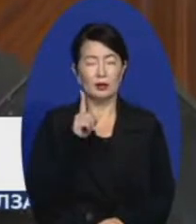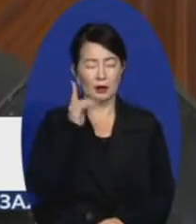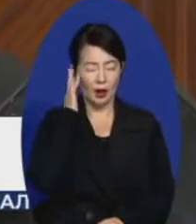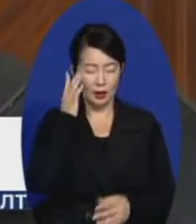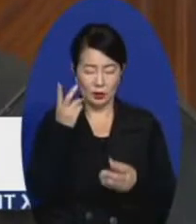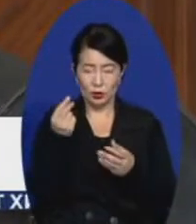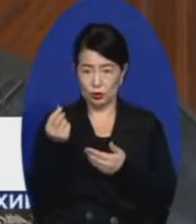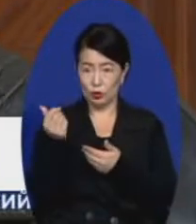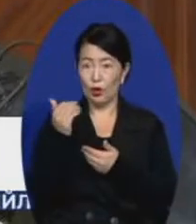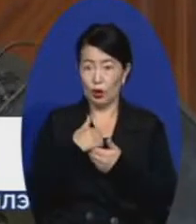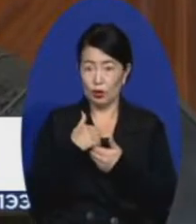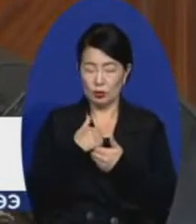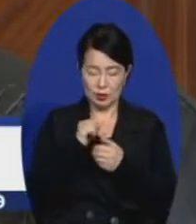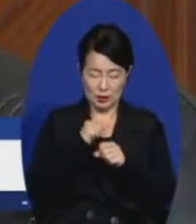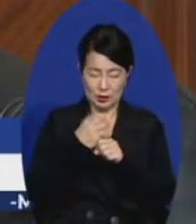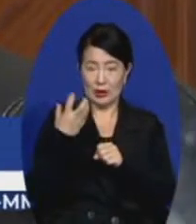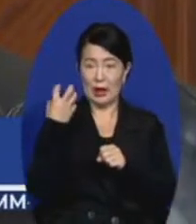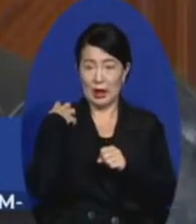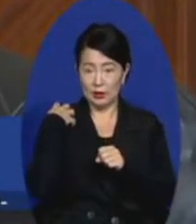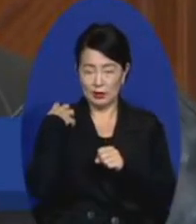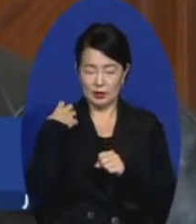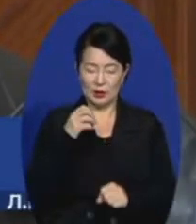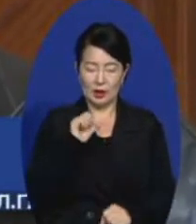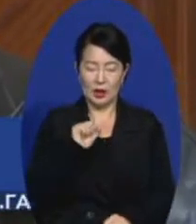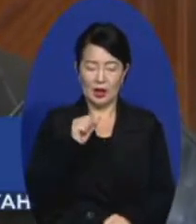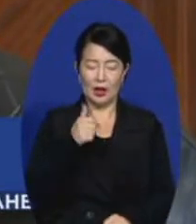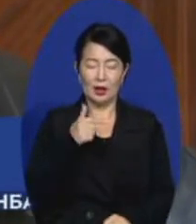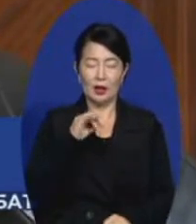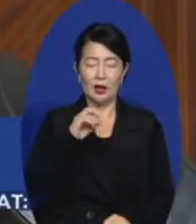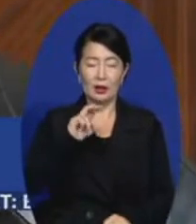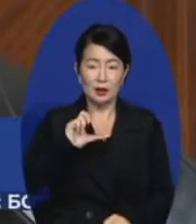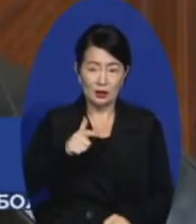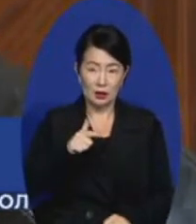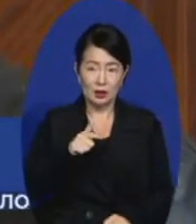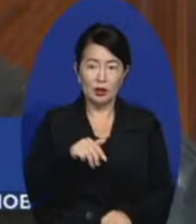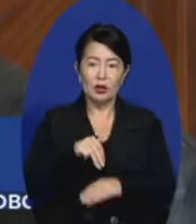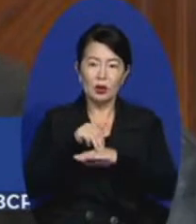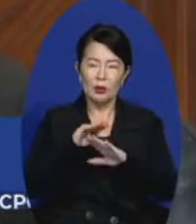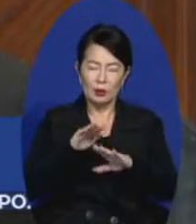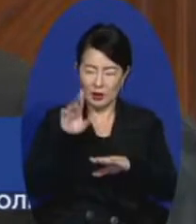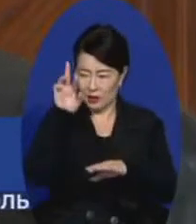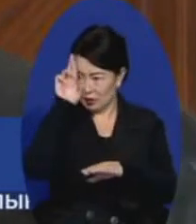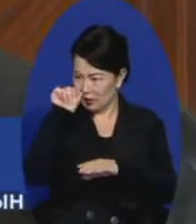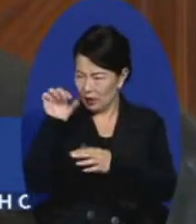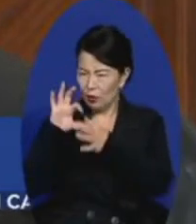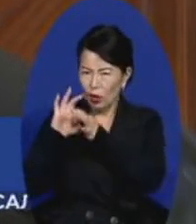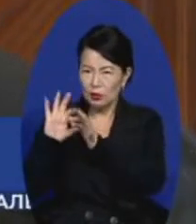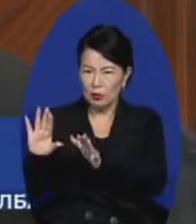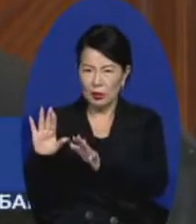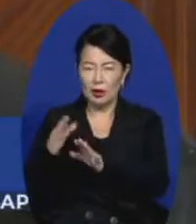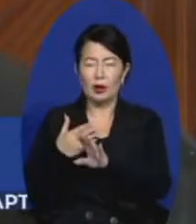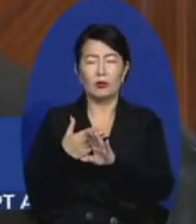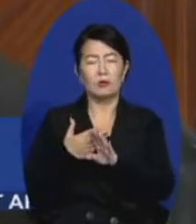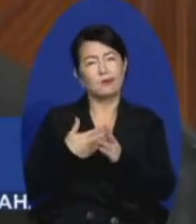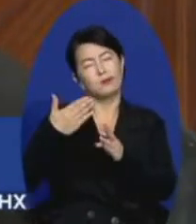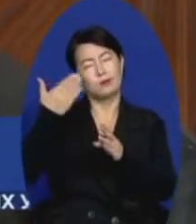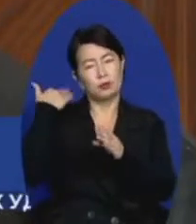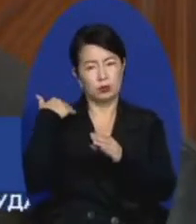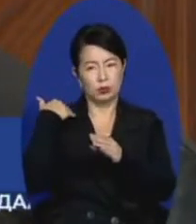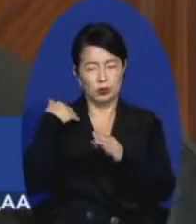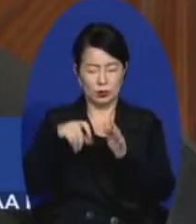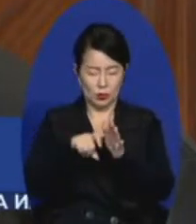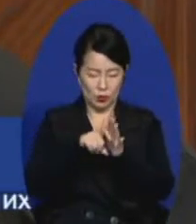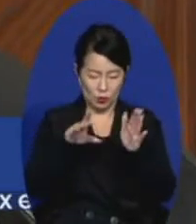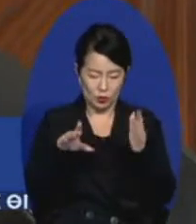Нэгдүгээрт гадаадын хөрөнгө оруулалтыг хариуцсан агентлаг нь маш тогтвортой нэг яамд хариулагч явмаар байна. Одоо өнгөрсөн хугацаанд